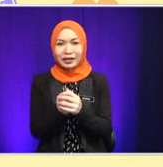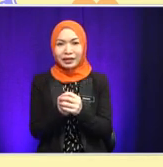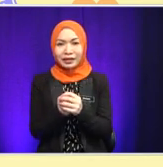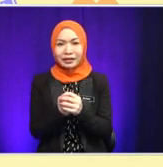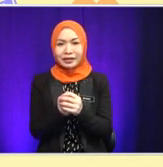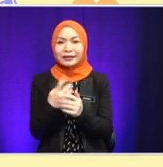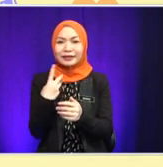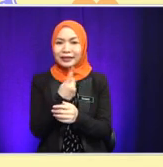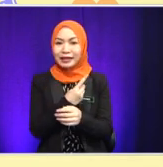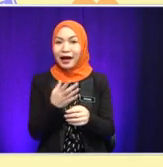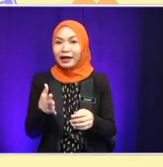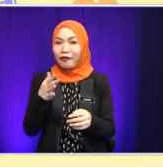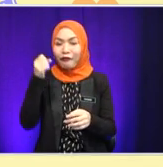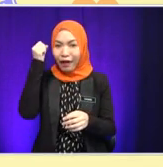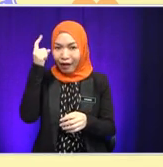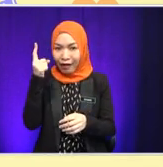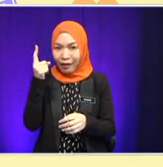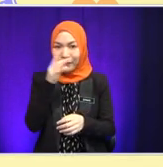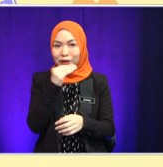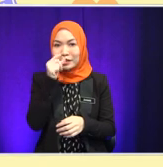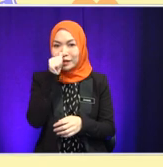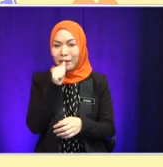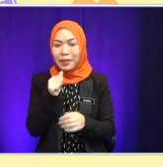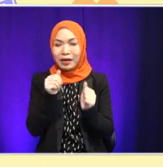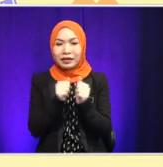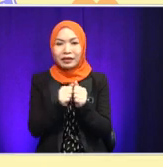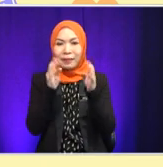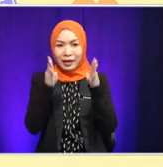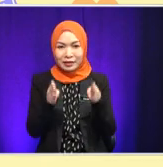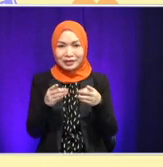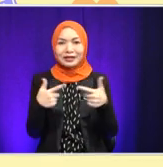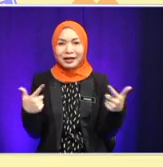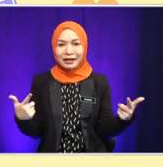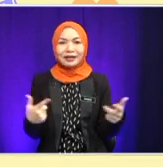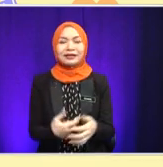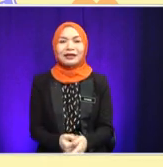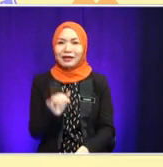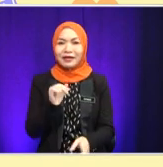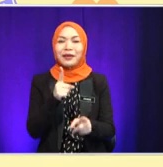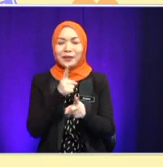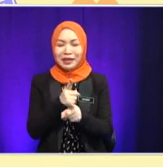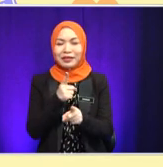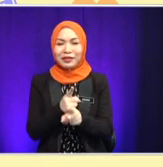kaum ya oke satu satu Lihat untuk satu saja oke